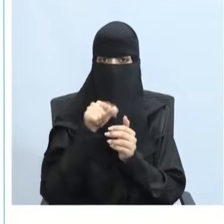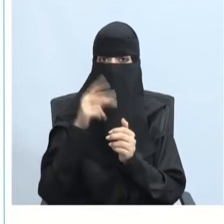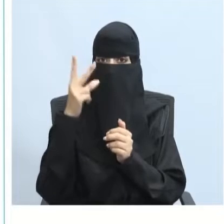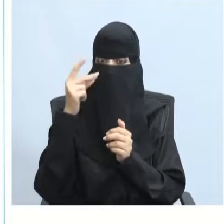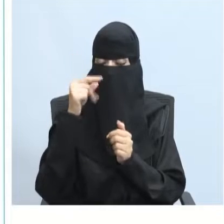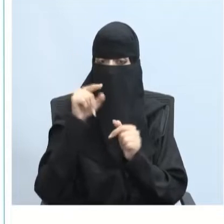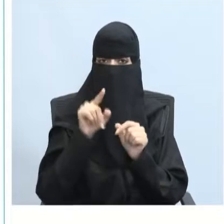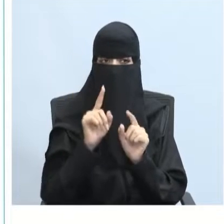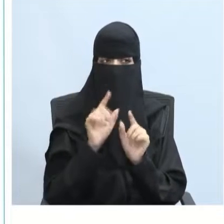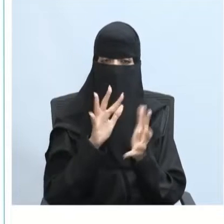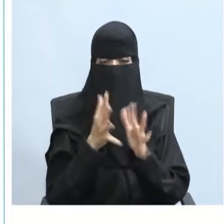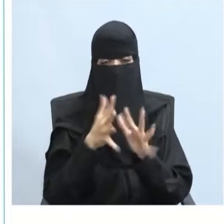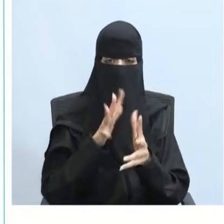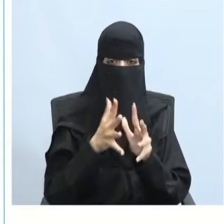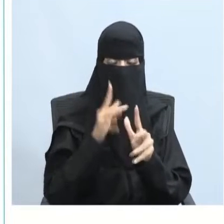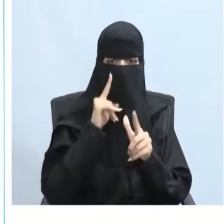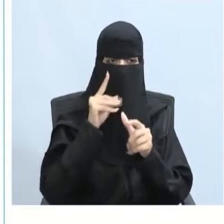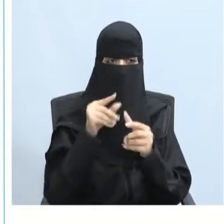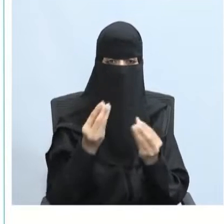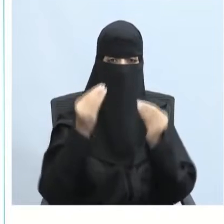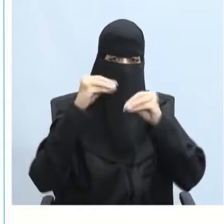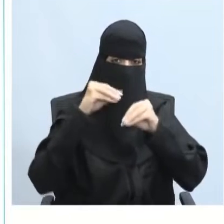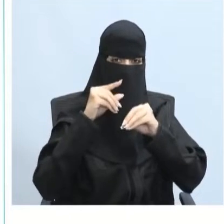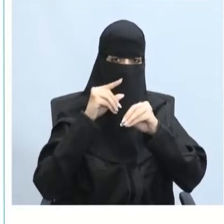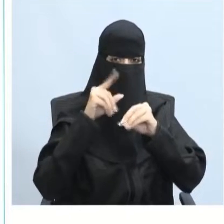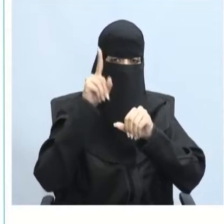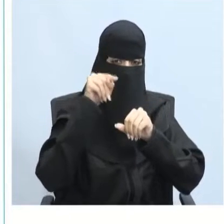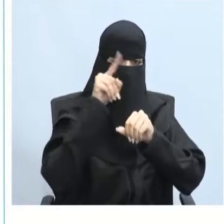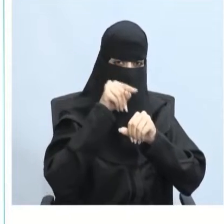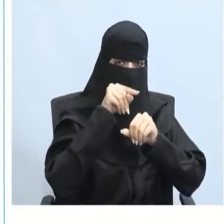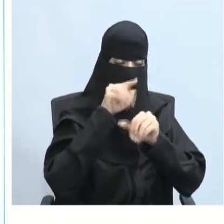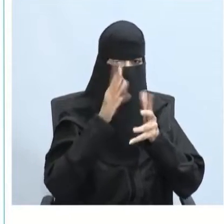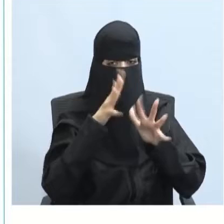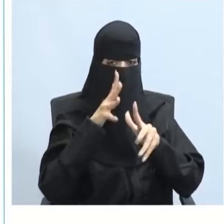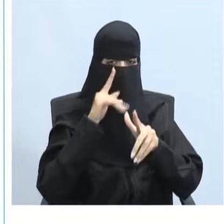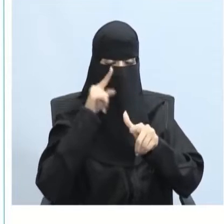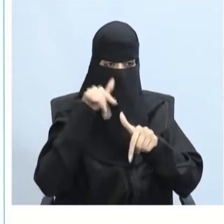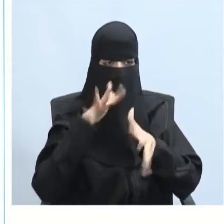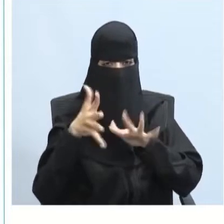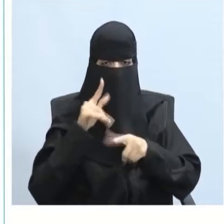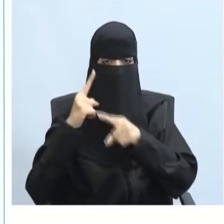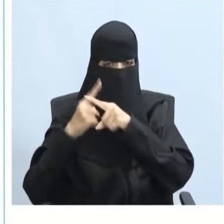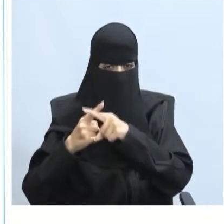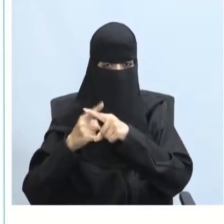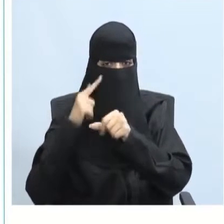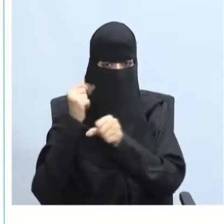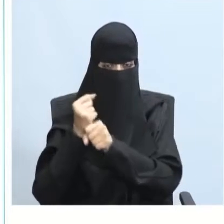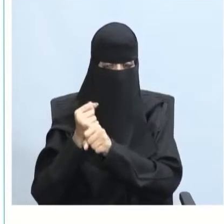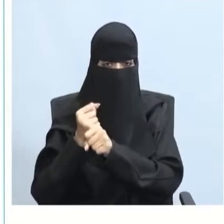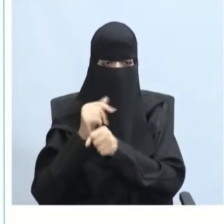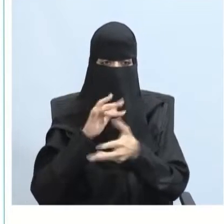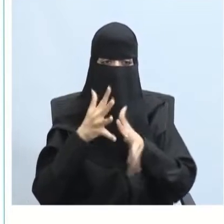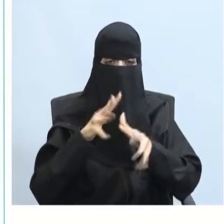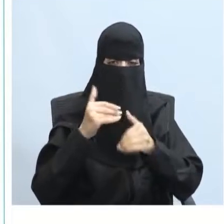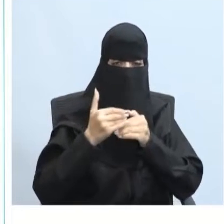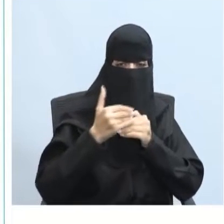التاخير في تقدير وقت المشروع اذا في نسبه خطا مقبوله في